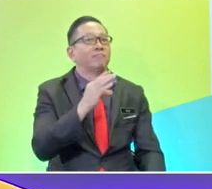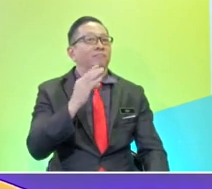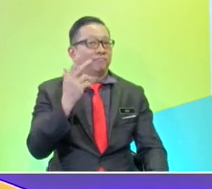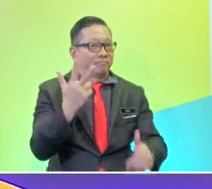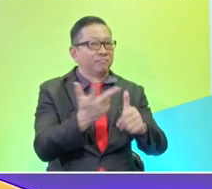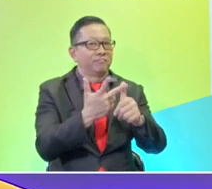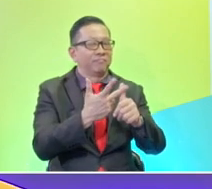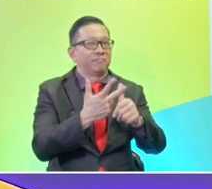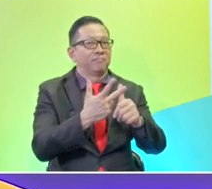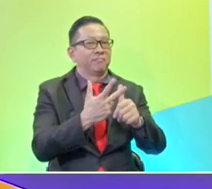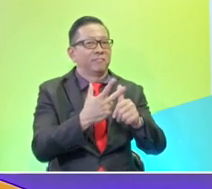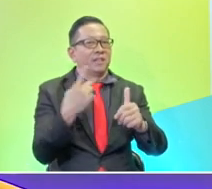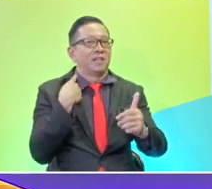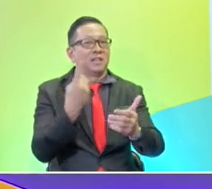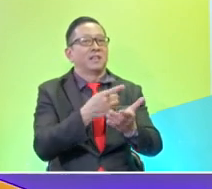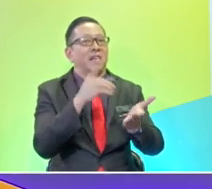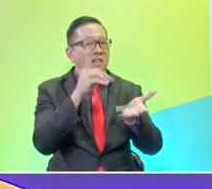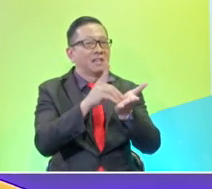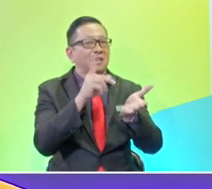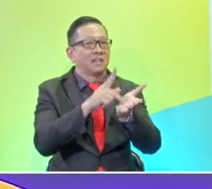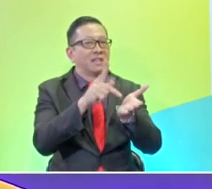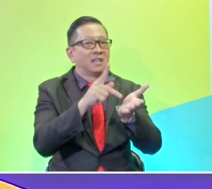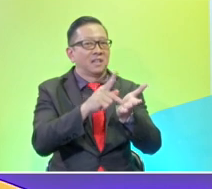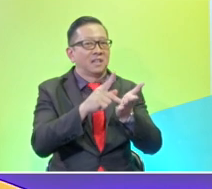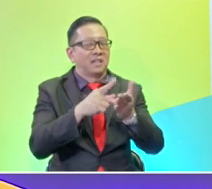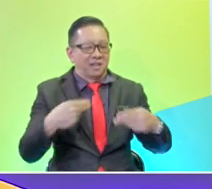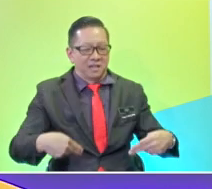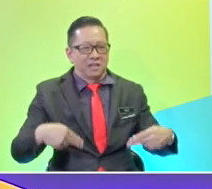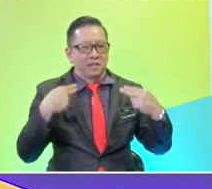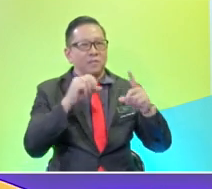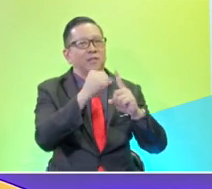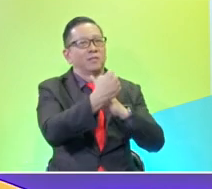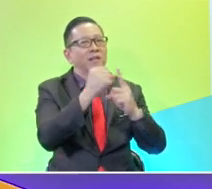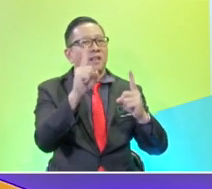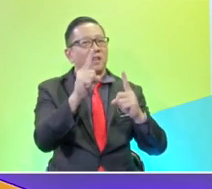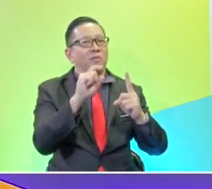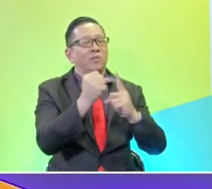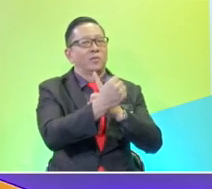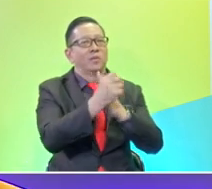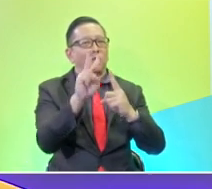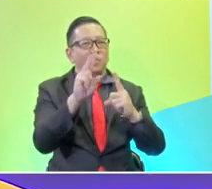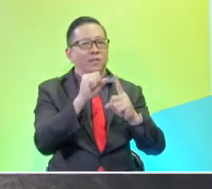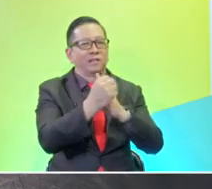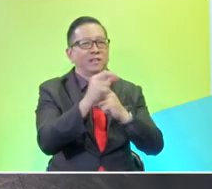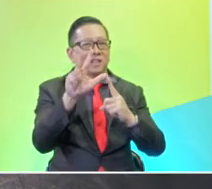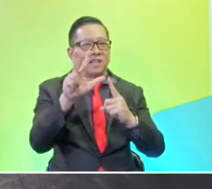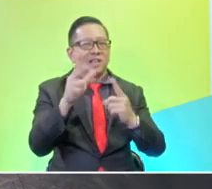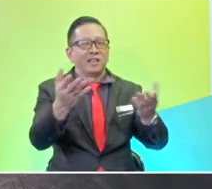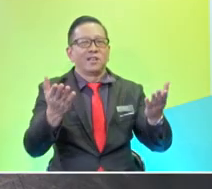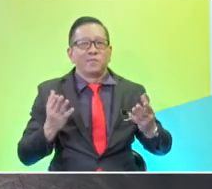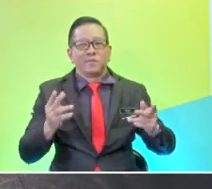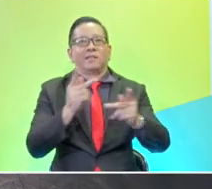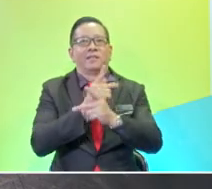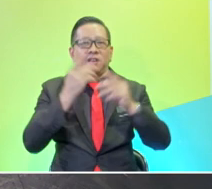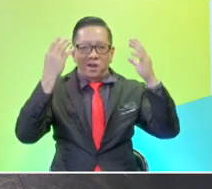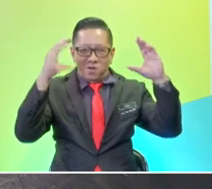operasi tolak berdasarkan situasi dalam kehidupan sehari-hari Jadi itulah kita sudah belajar dari nih Terima Kasih Cikgu